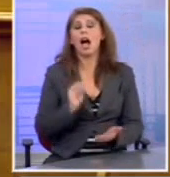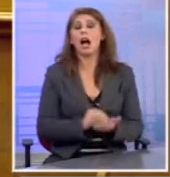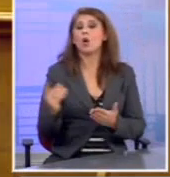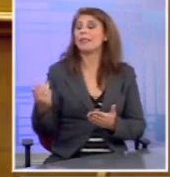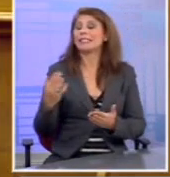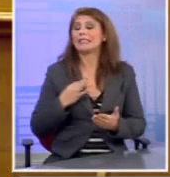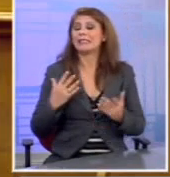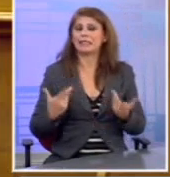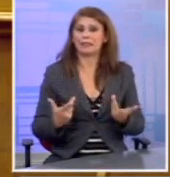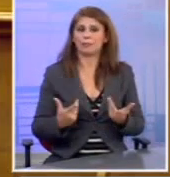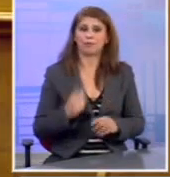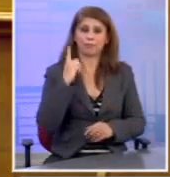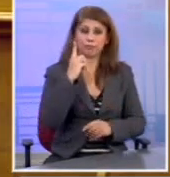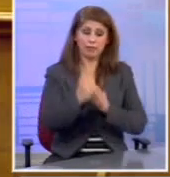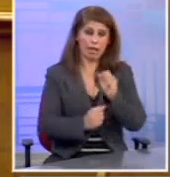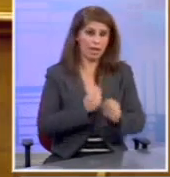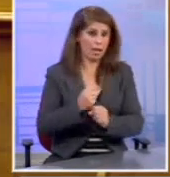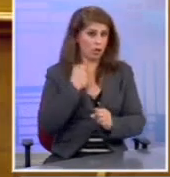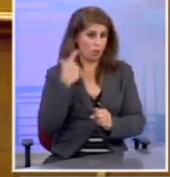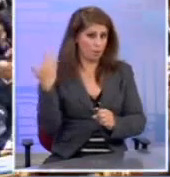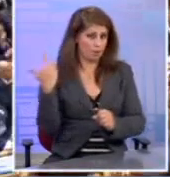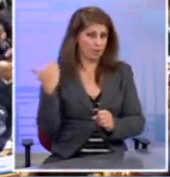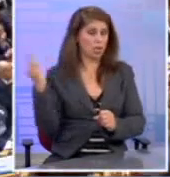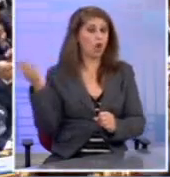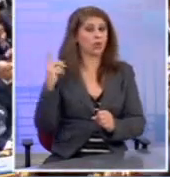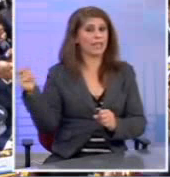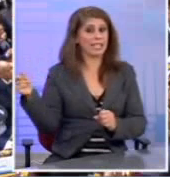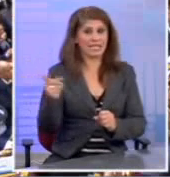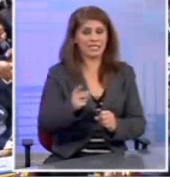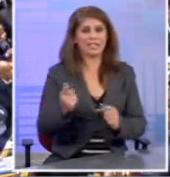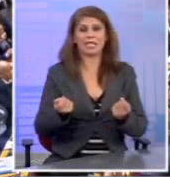ότι ένα χρόνο πριν, όταν εσείς κάνατε